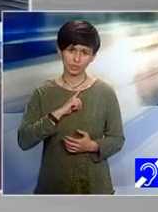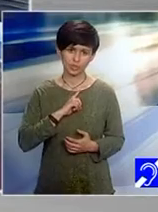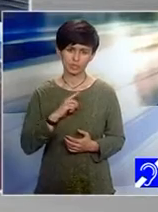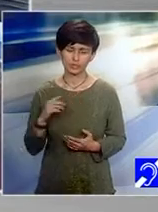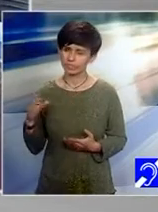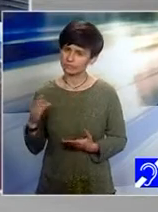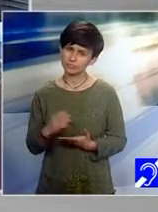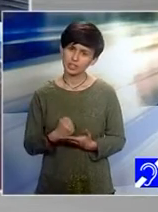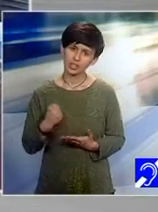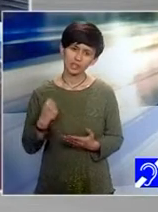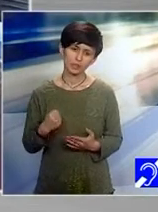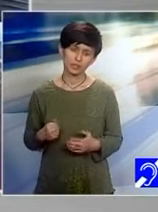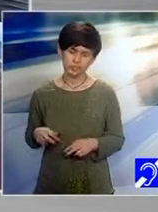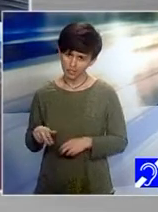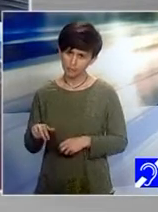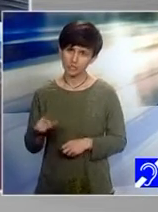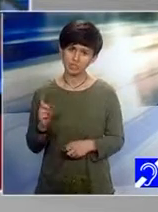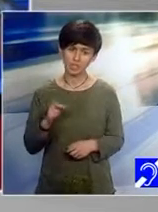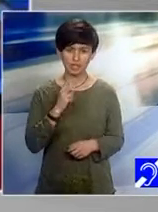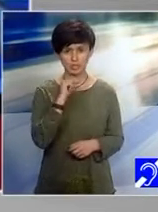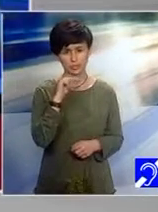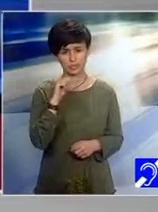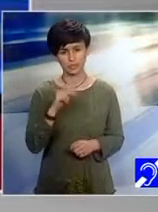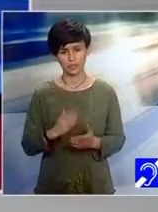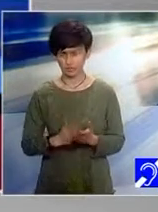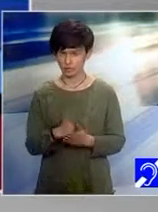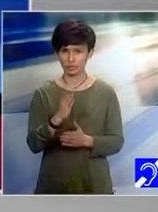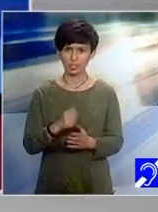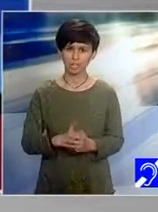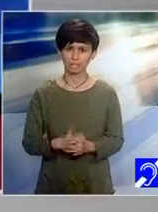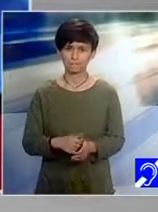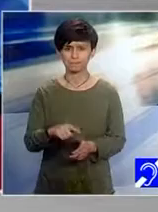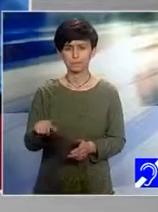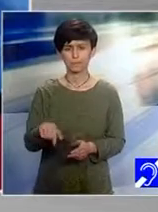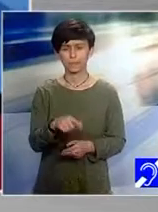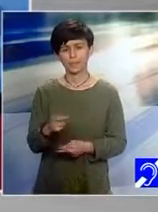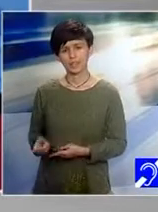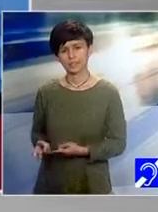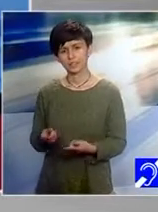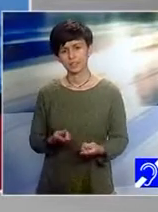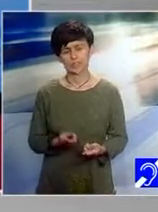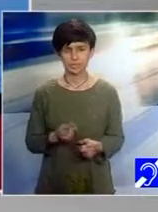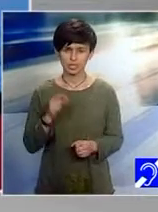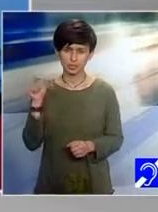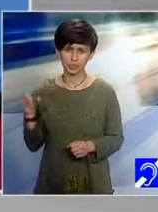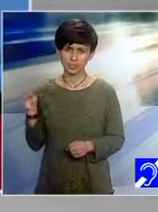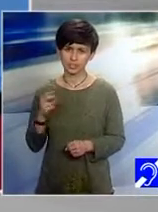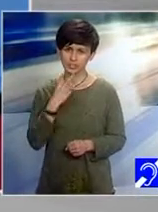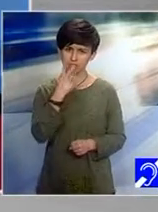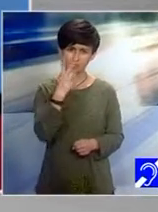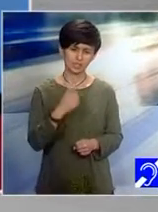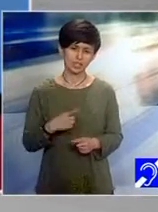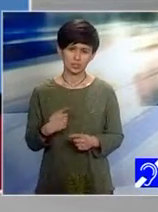mers, dar despre asta o să mai vorbesc. O să continuăm discuția. Invităm pe telespectatori să urmărească un scurt material de la una dintre